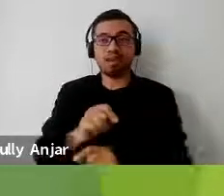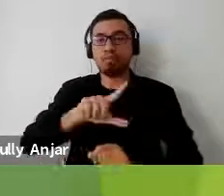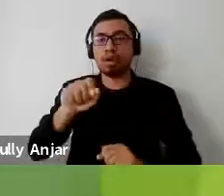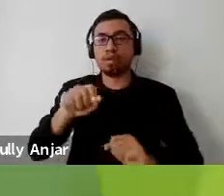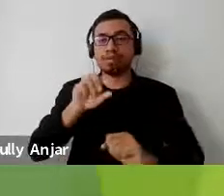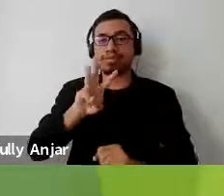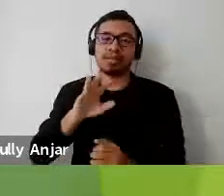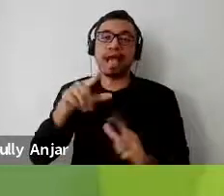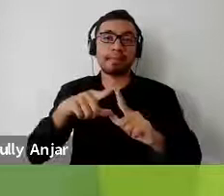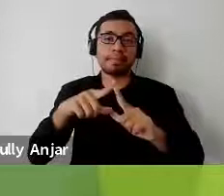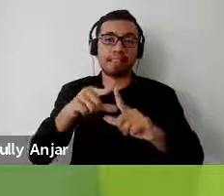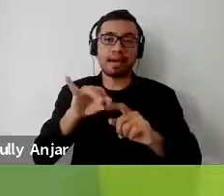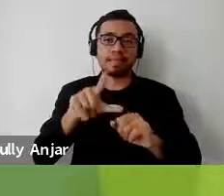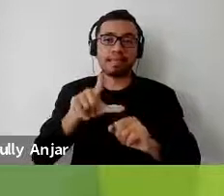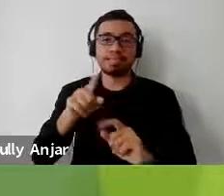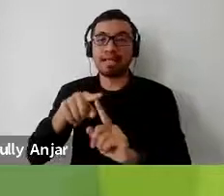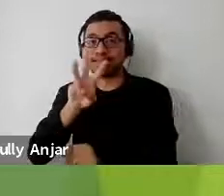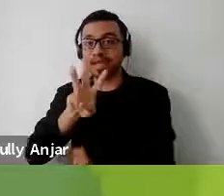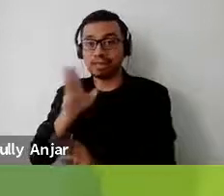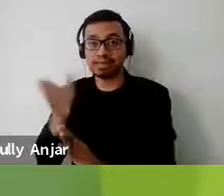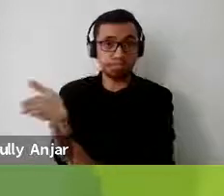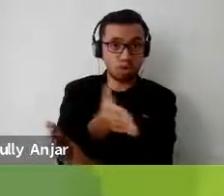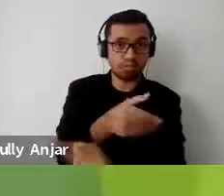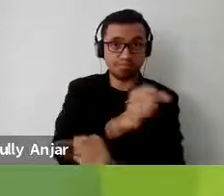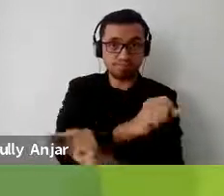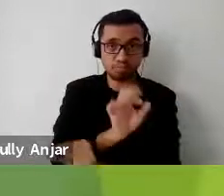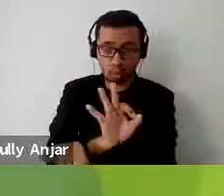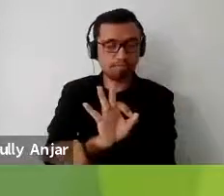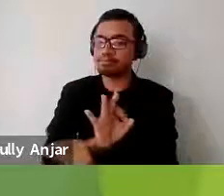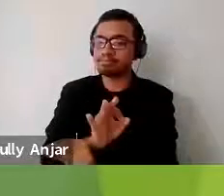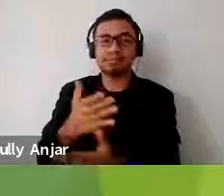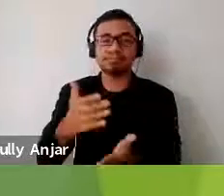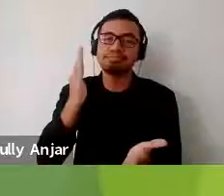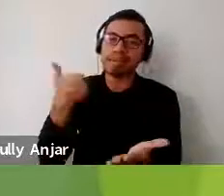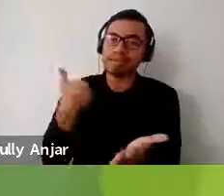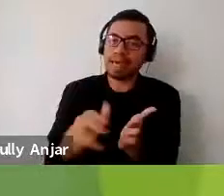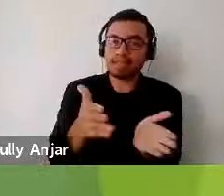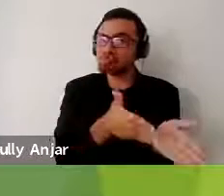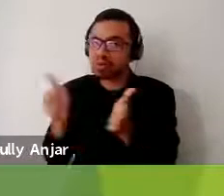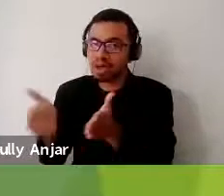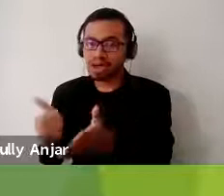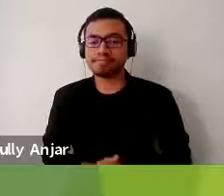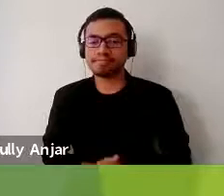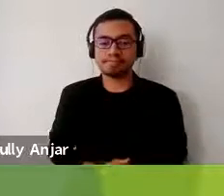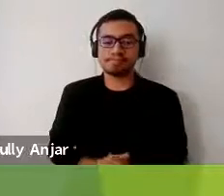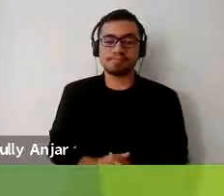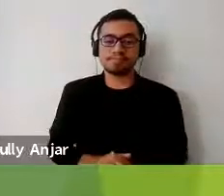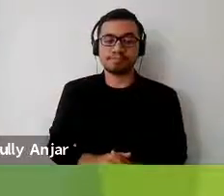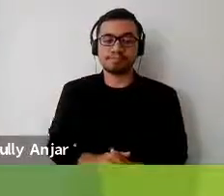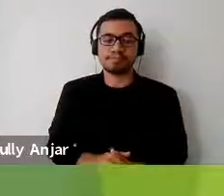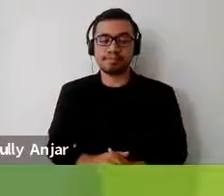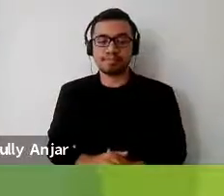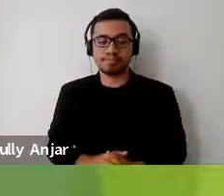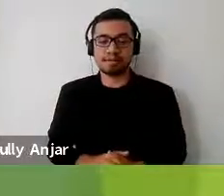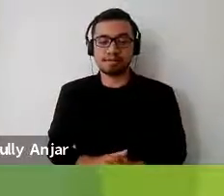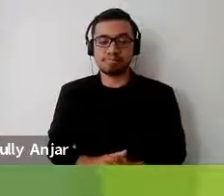Kemudian yang sudah kontrak juga kita lihat per itemnya seperti apa. Kemudian poin 1 dan 2 dilakukan untuk menambah alokasi BTT. Karena kita